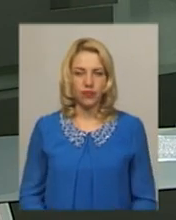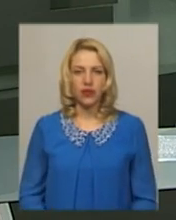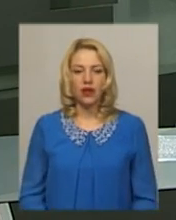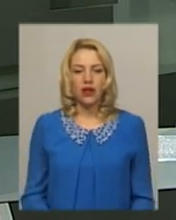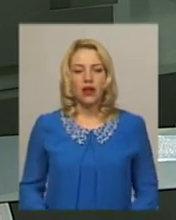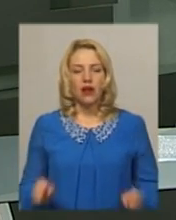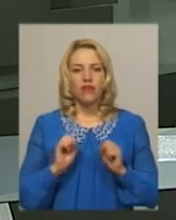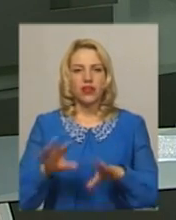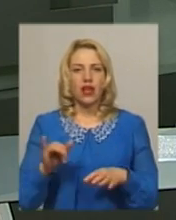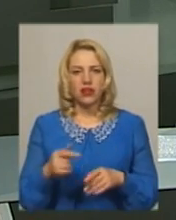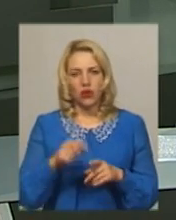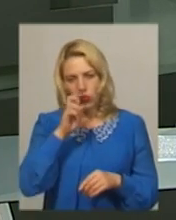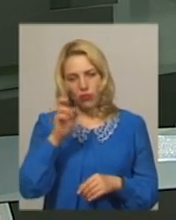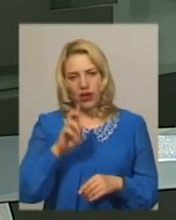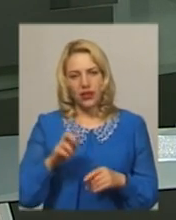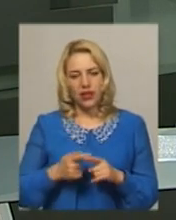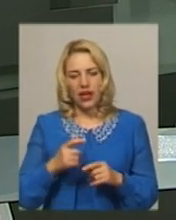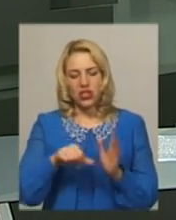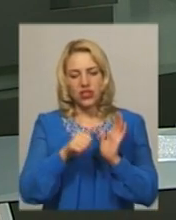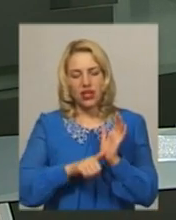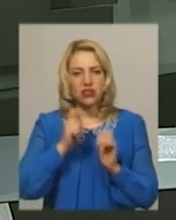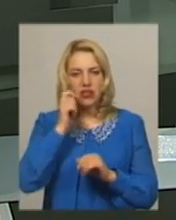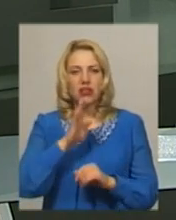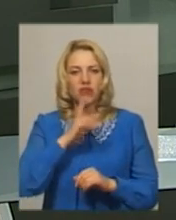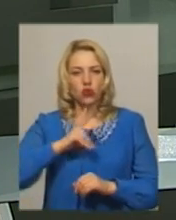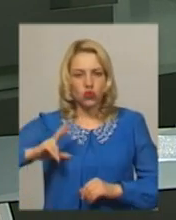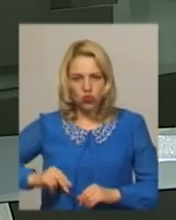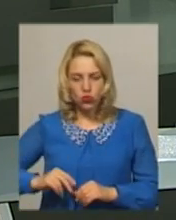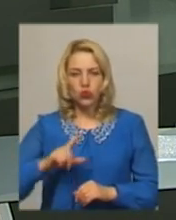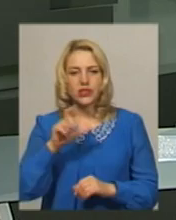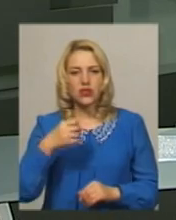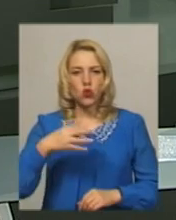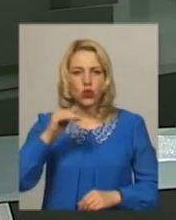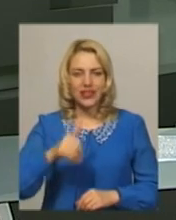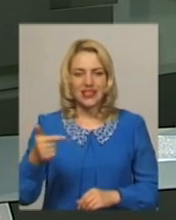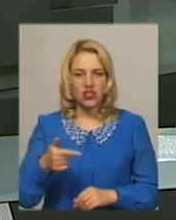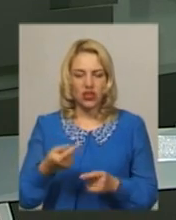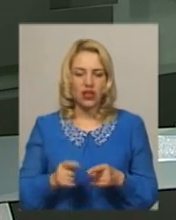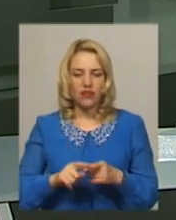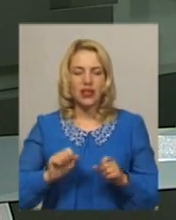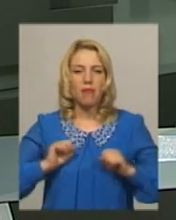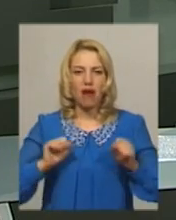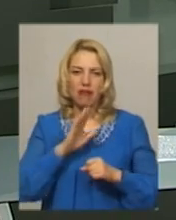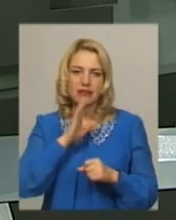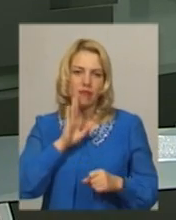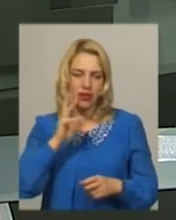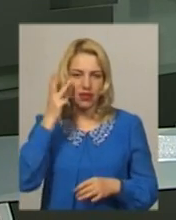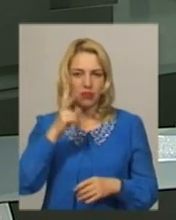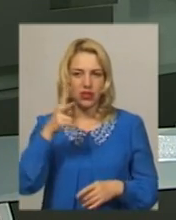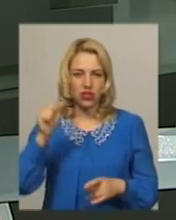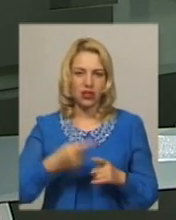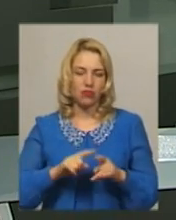Віддати у бордель 16-річну доньку за 40 тисяч гривень намагалася хмельничанка. Про це розповіла прес-секретар Хмельницької